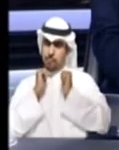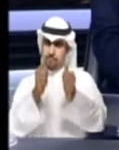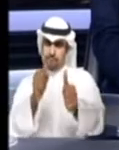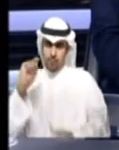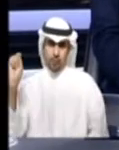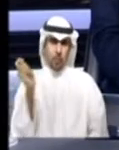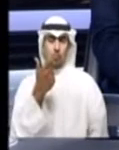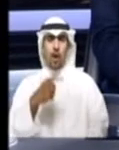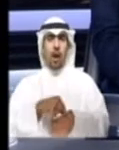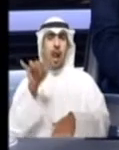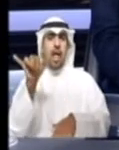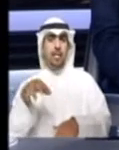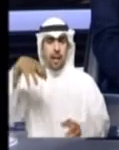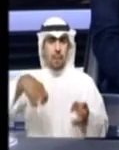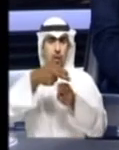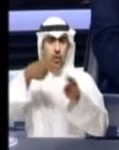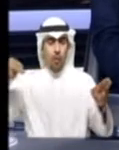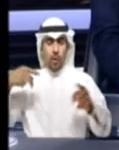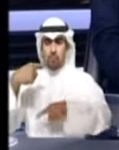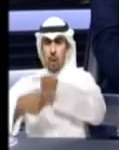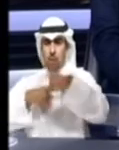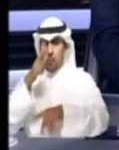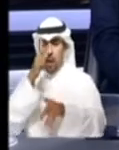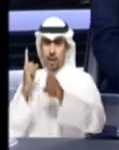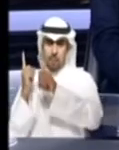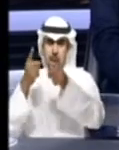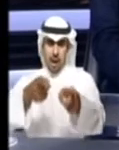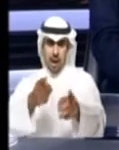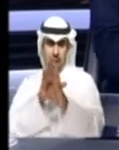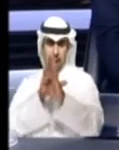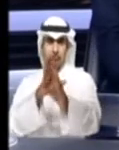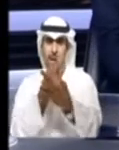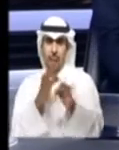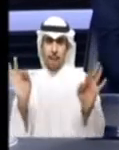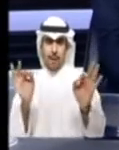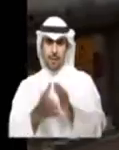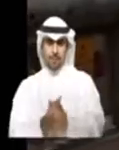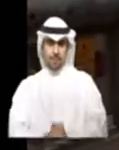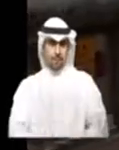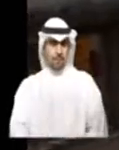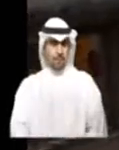الإنساني وقدمت ولا تزال كل أوجه الدعم والمساندة.